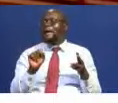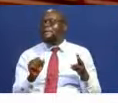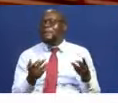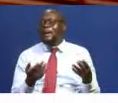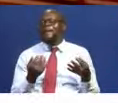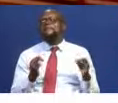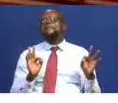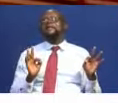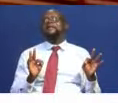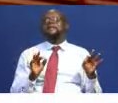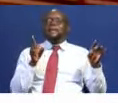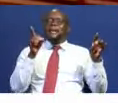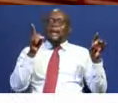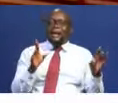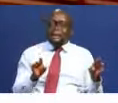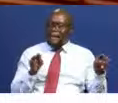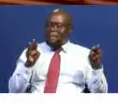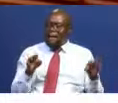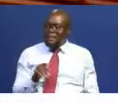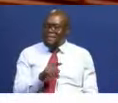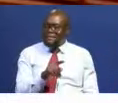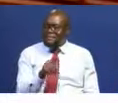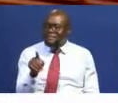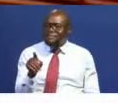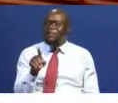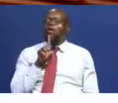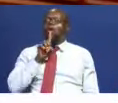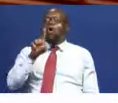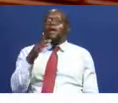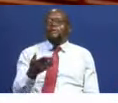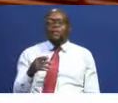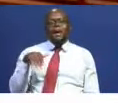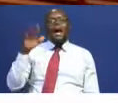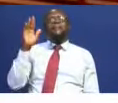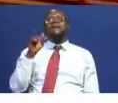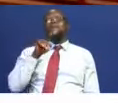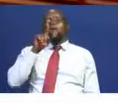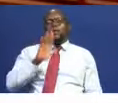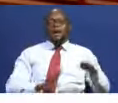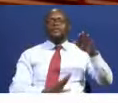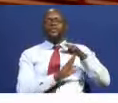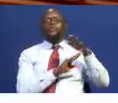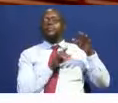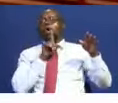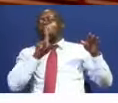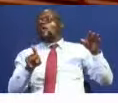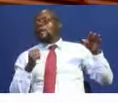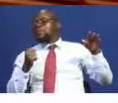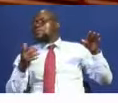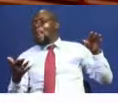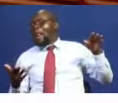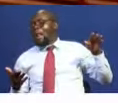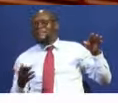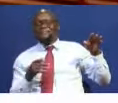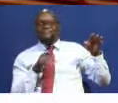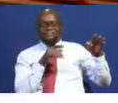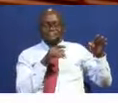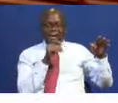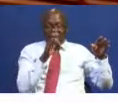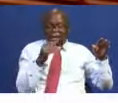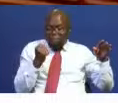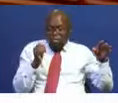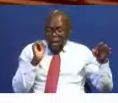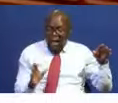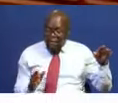free. Director na manager wanachukua order kutoka kwa wakubwa wao. Na wanaambiwa